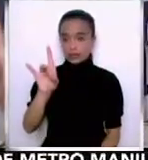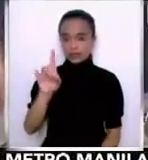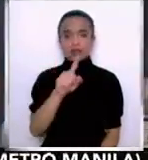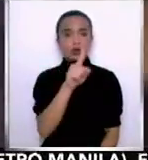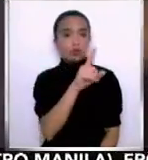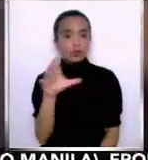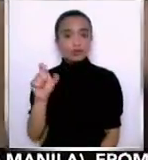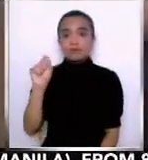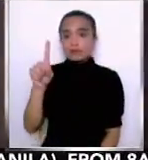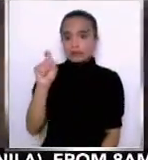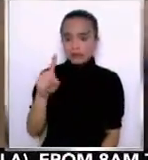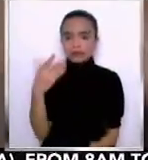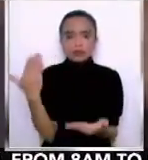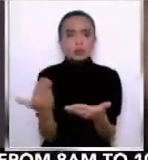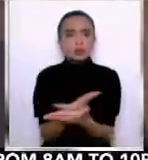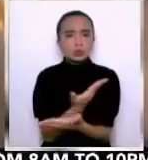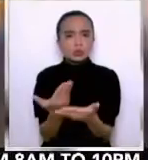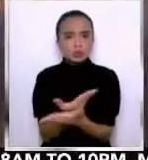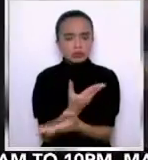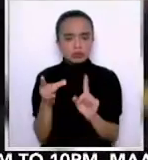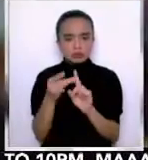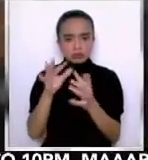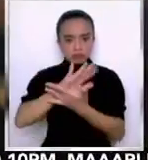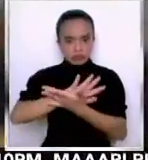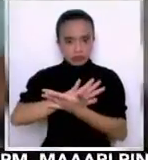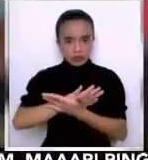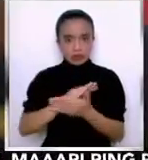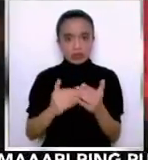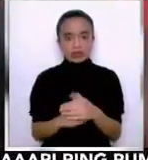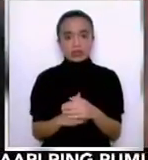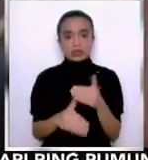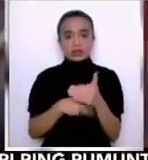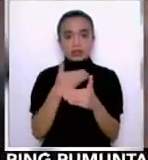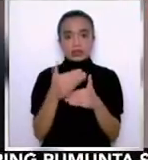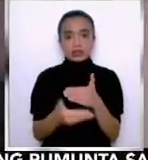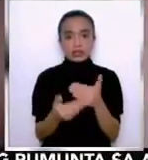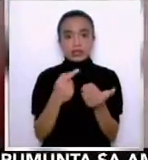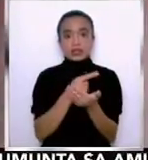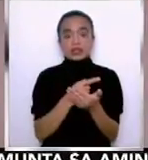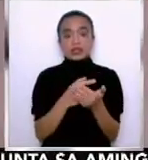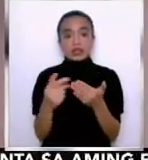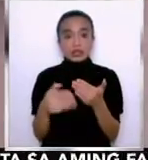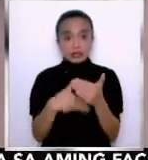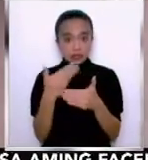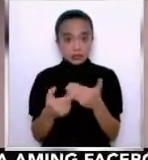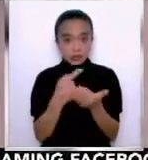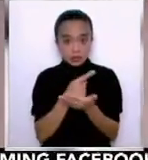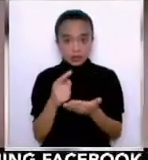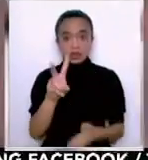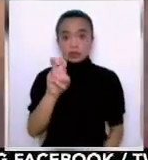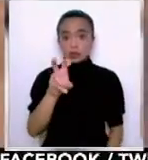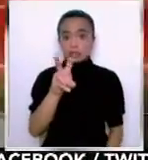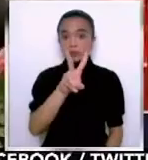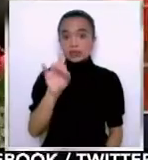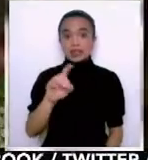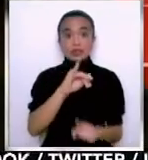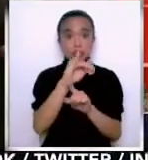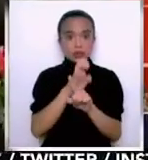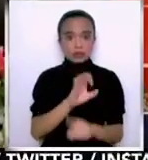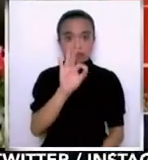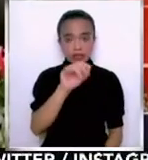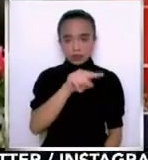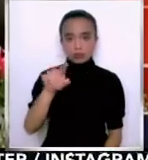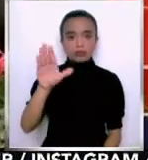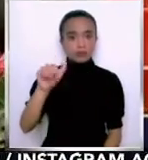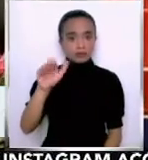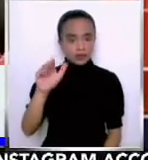sa lungsod. Dumoble ito sa susunod na linggo, 228 na bagong kaso mula June 9 hanggang 15. Ayon